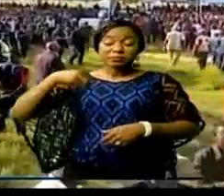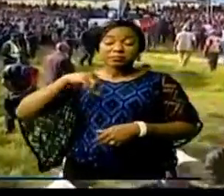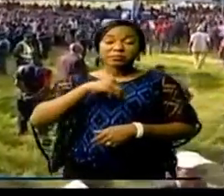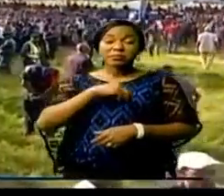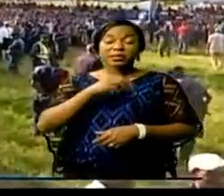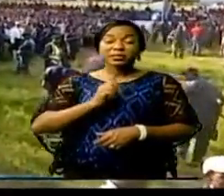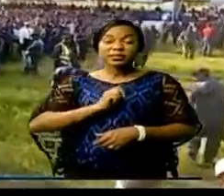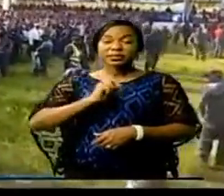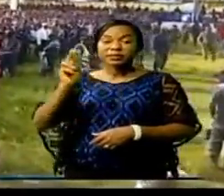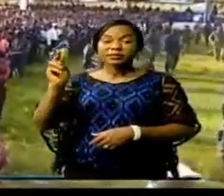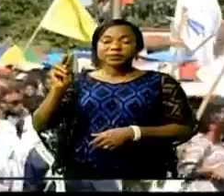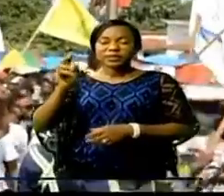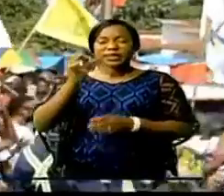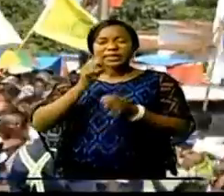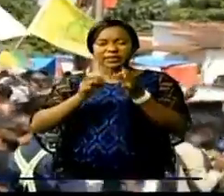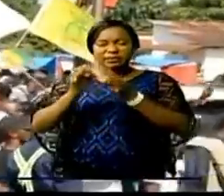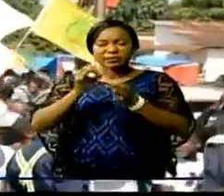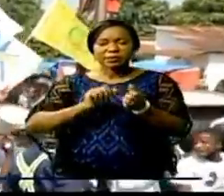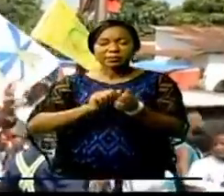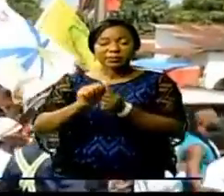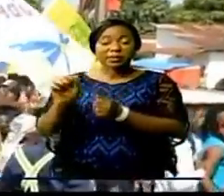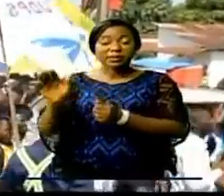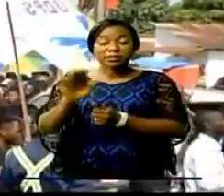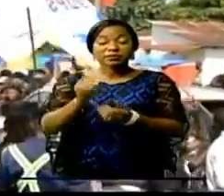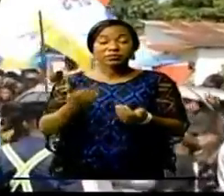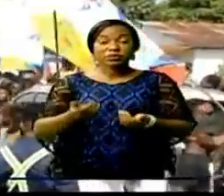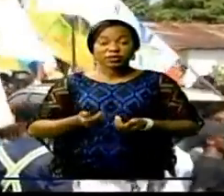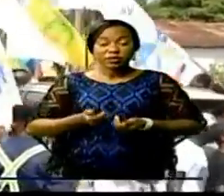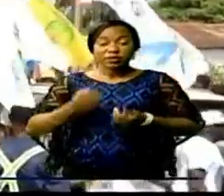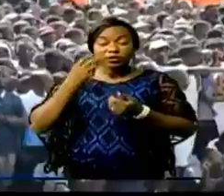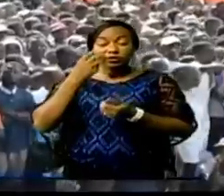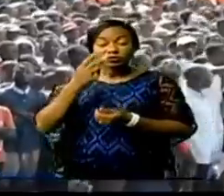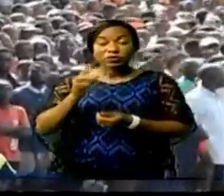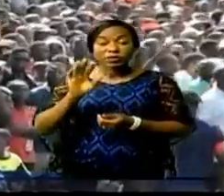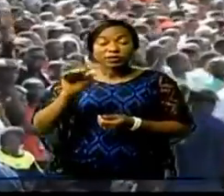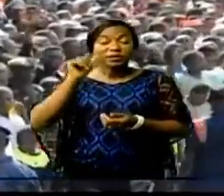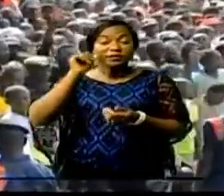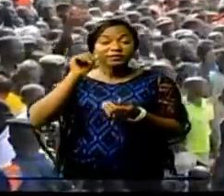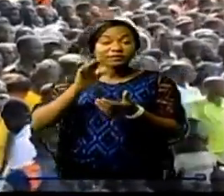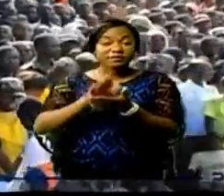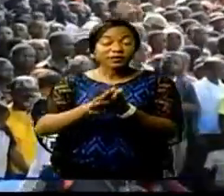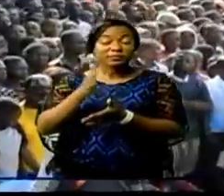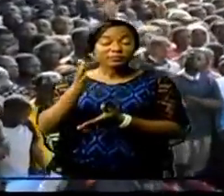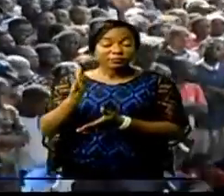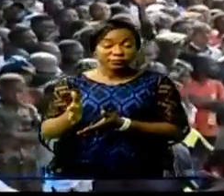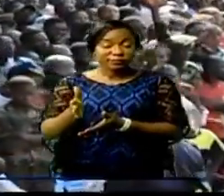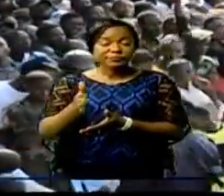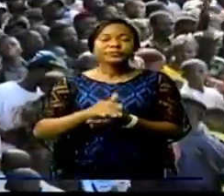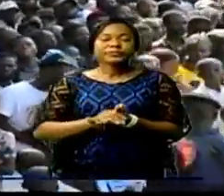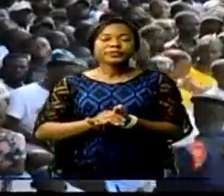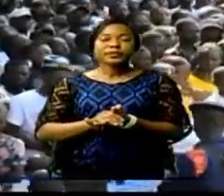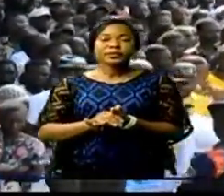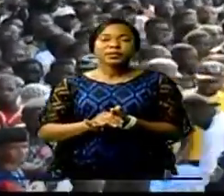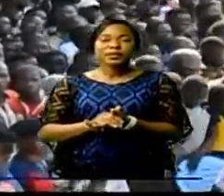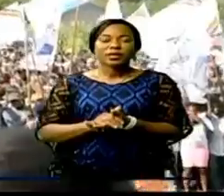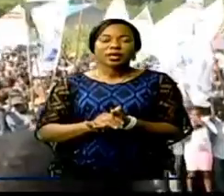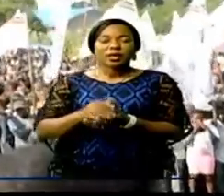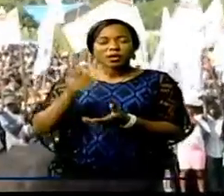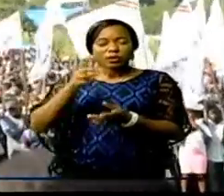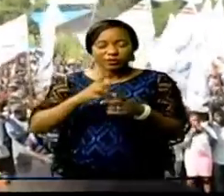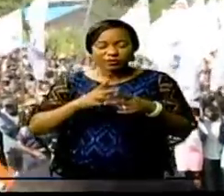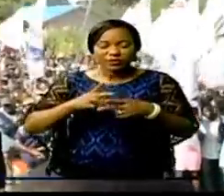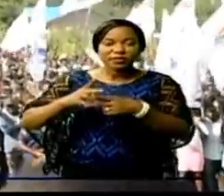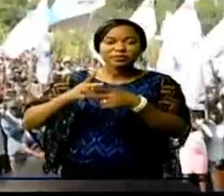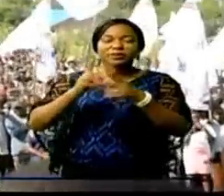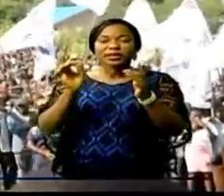se sont exprimés par une volonté de voir cette combattante de l'UDPS, membre du corps de l'élite scientifique ou du parti présidentiel, superviser